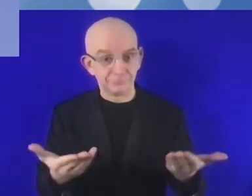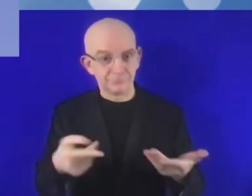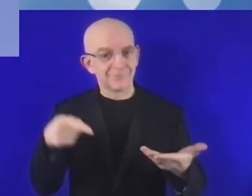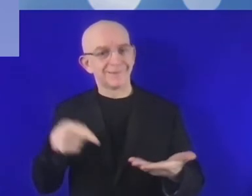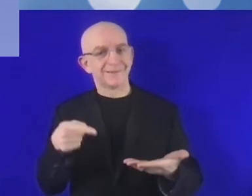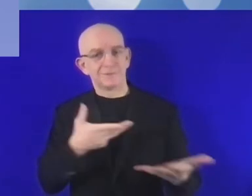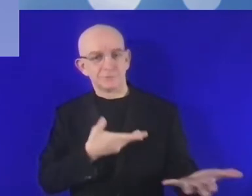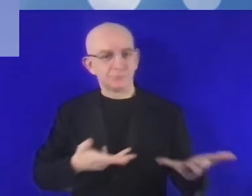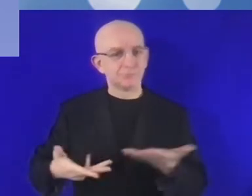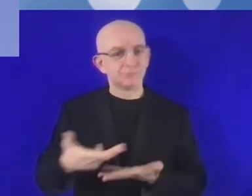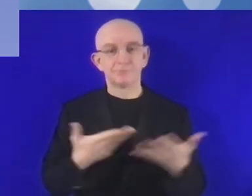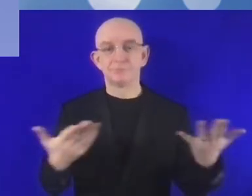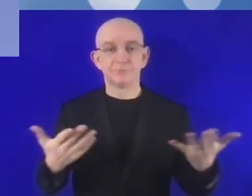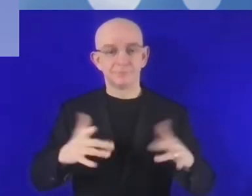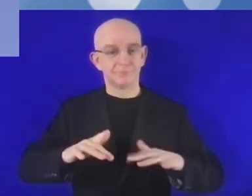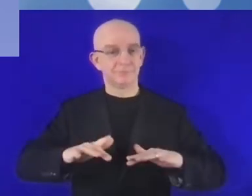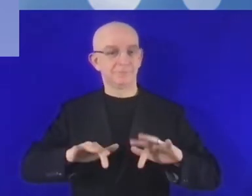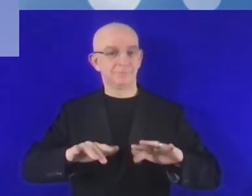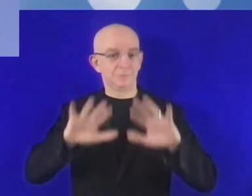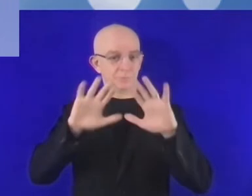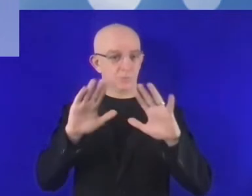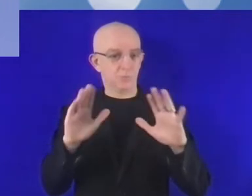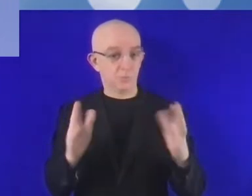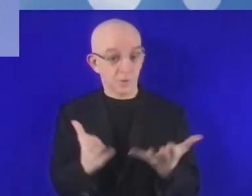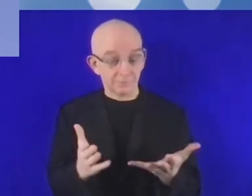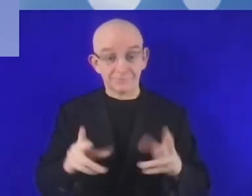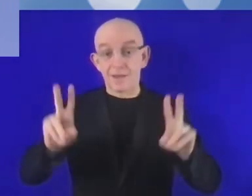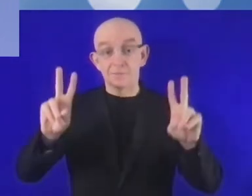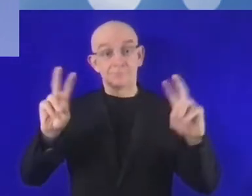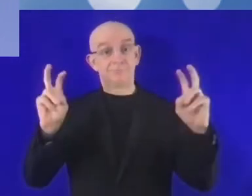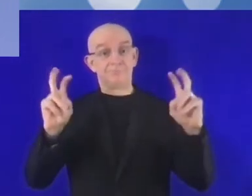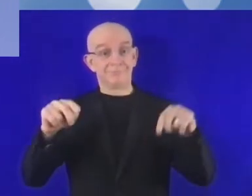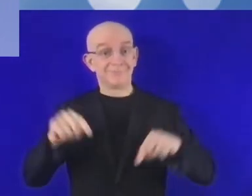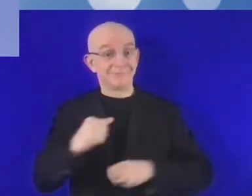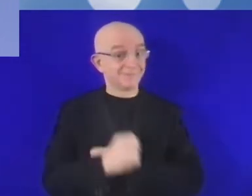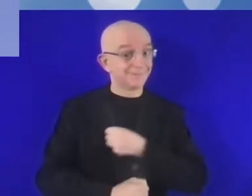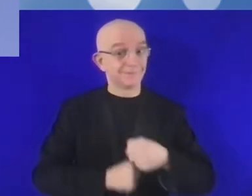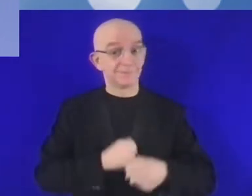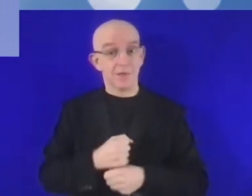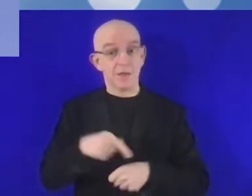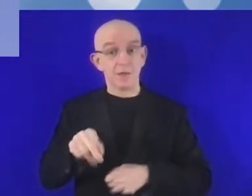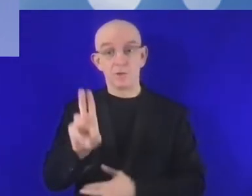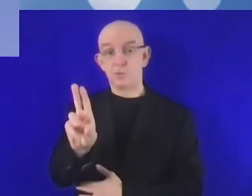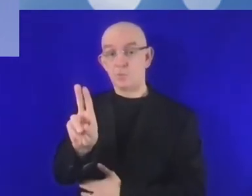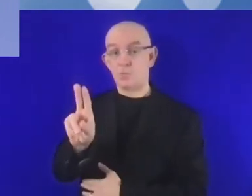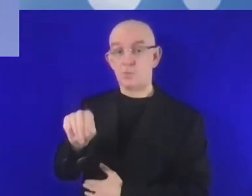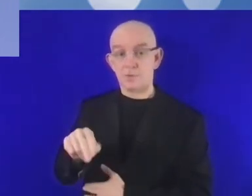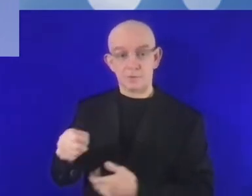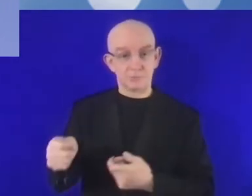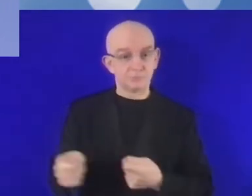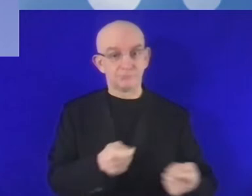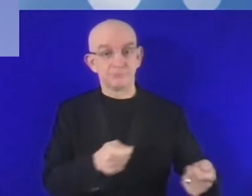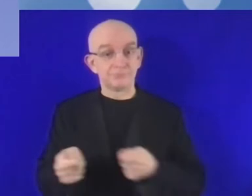مؤتمرنا وقمتنا عن بعد. نلتقي في هذه القمة